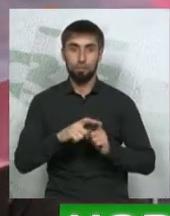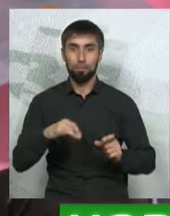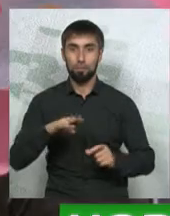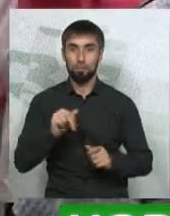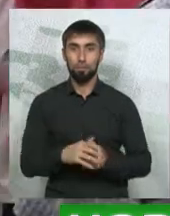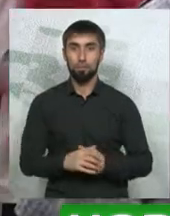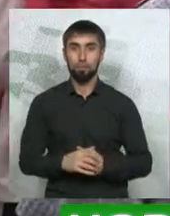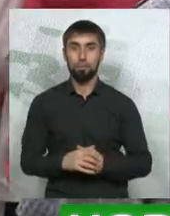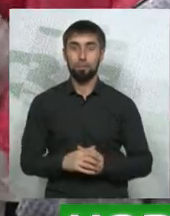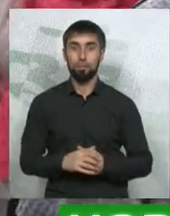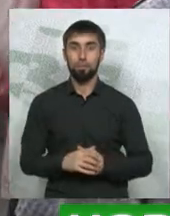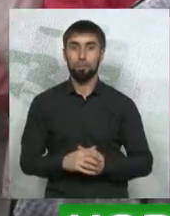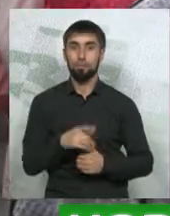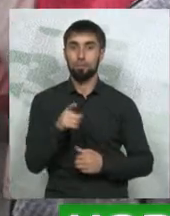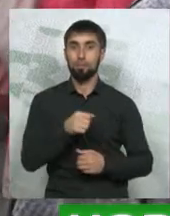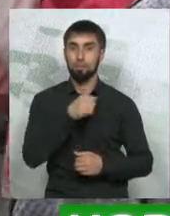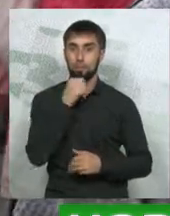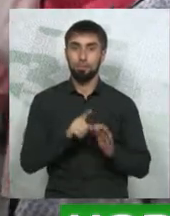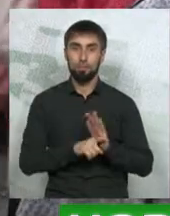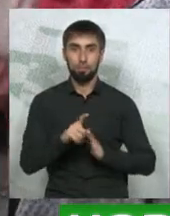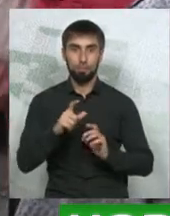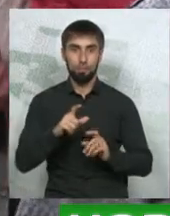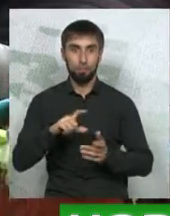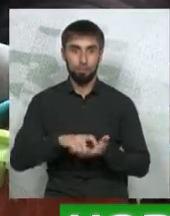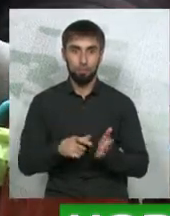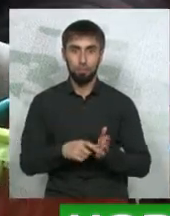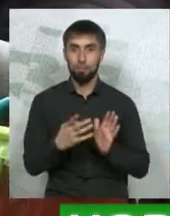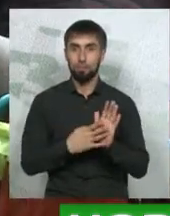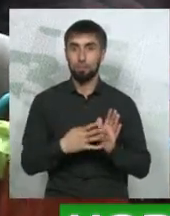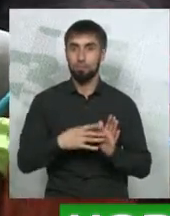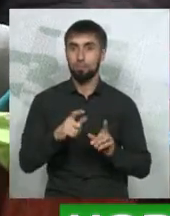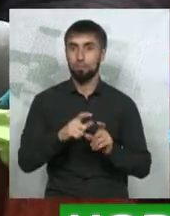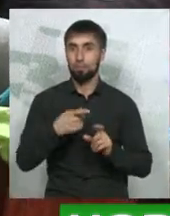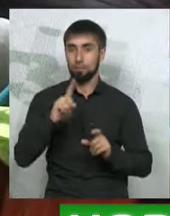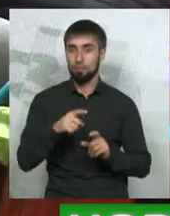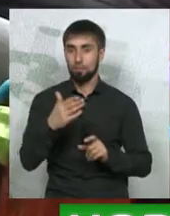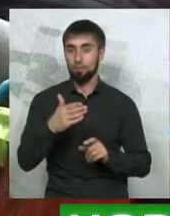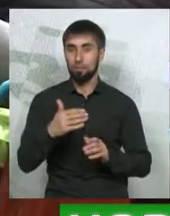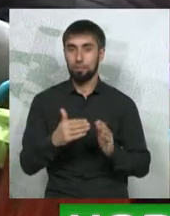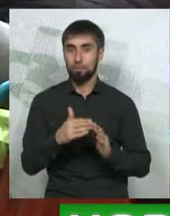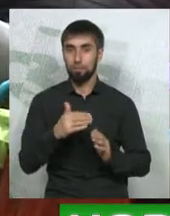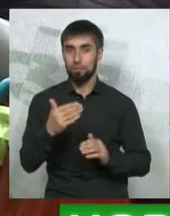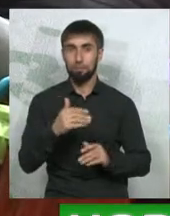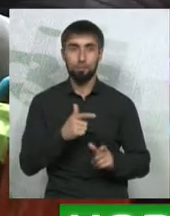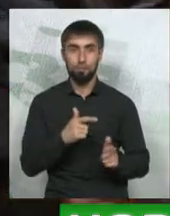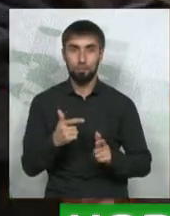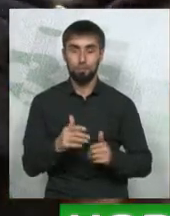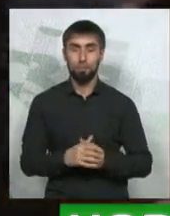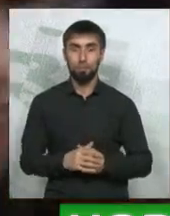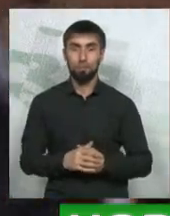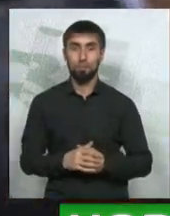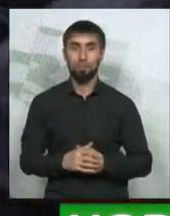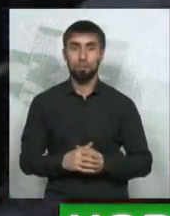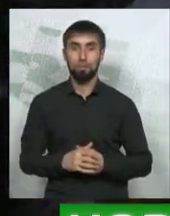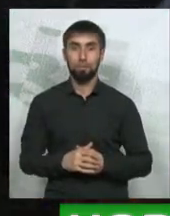ярмарки. Учащиеся старших и начальных классов Назрановской 9-й школы выставили продукцию домашнего изготовления.